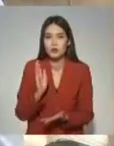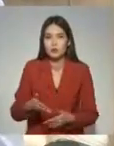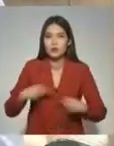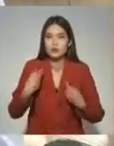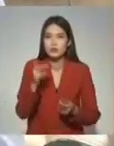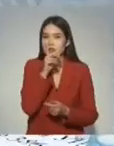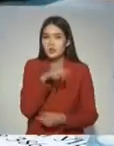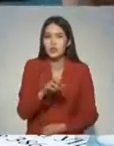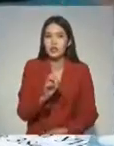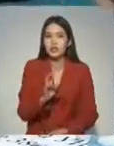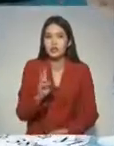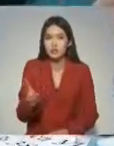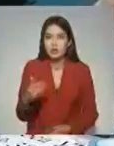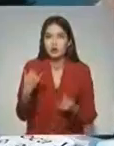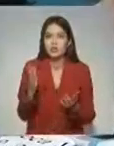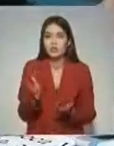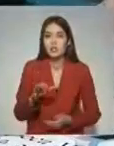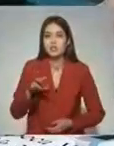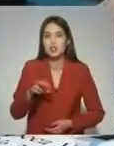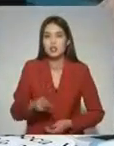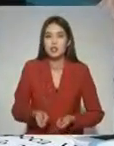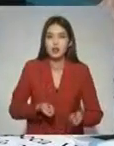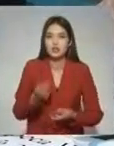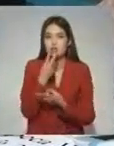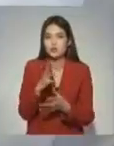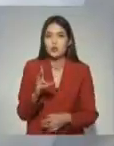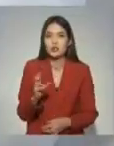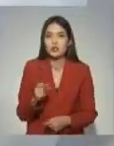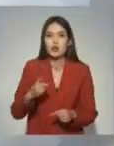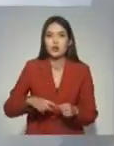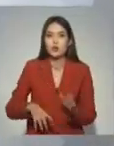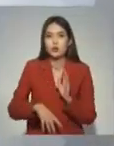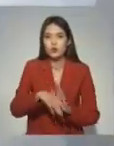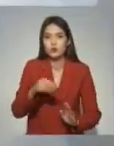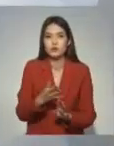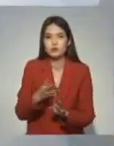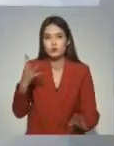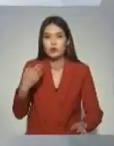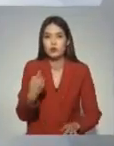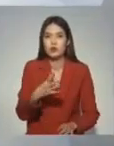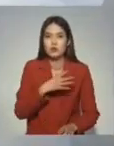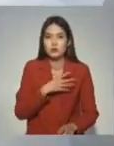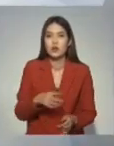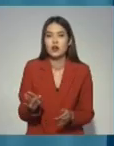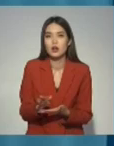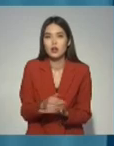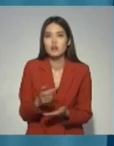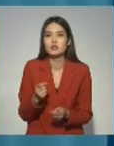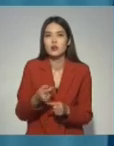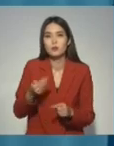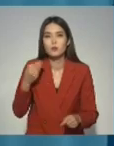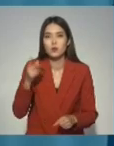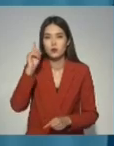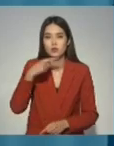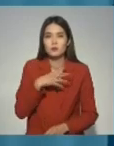будет представителей АНК. Они теперь в Сенате. И несмотря на то, что грядущие выборы внеочередные, они были анонсированы за